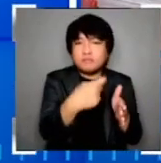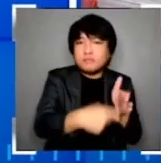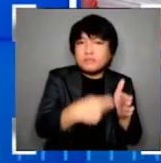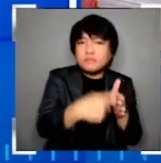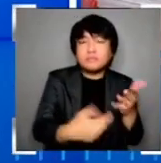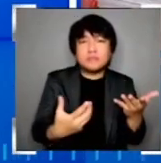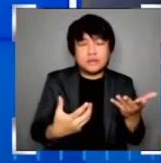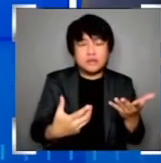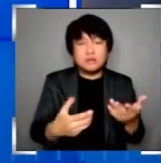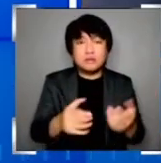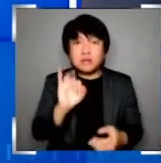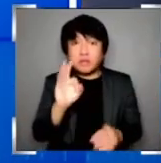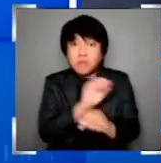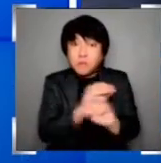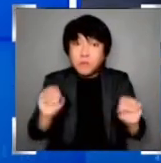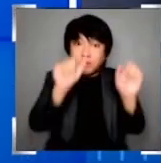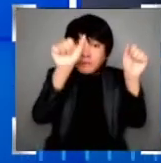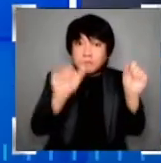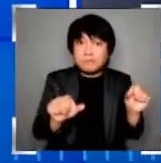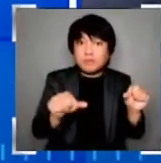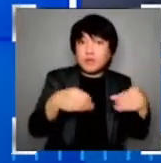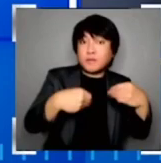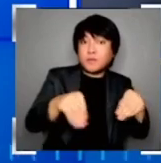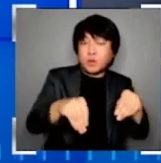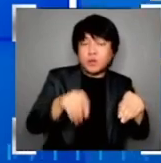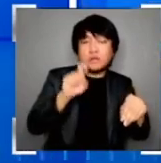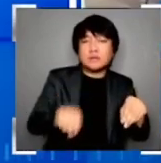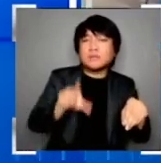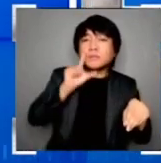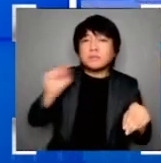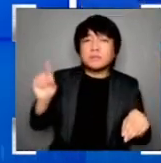lampas 10% ng nakalagay sa price guide.